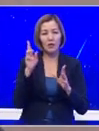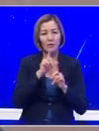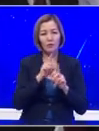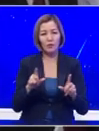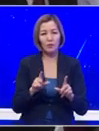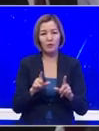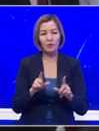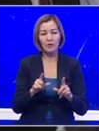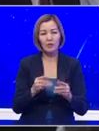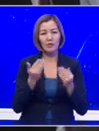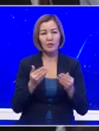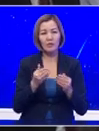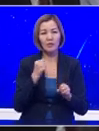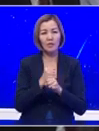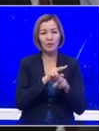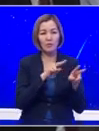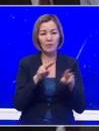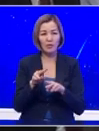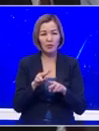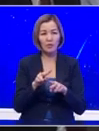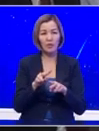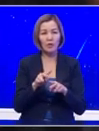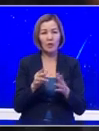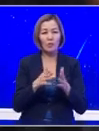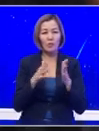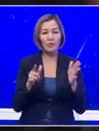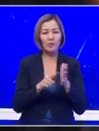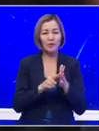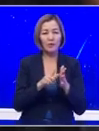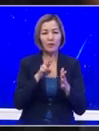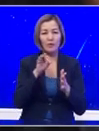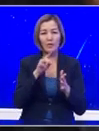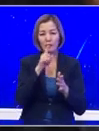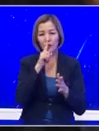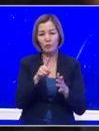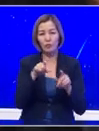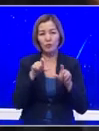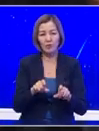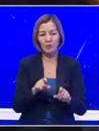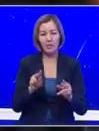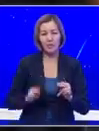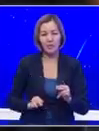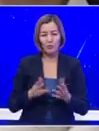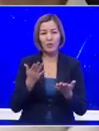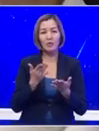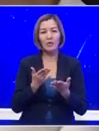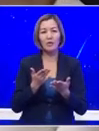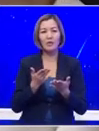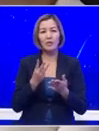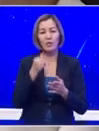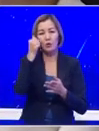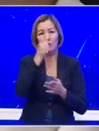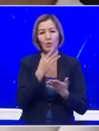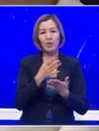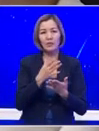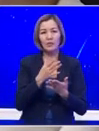учреждений отныне будут находиться на руководящей должности не более 7 лет. По словам министра, оптимальный срок работы на этом месте – 3 года. За